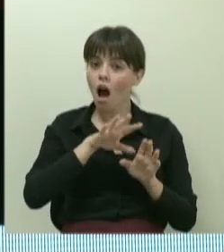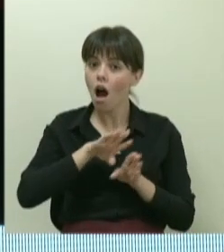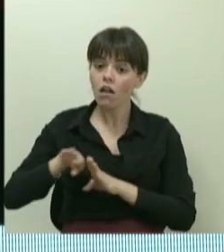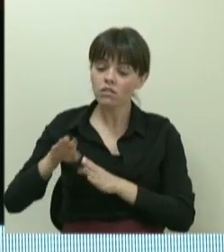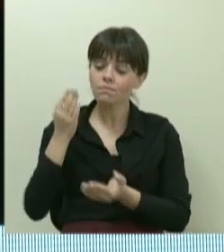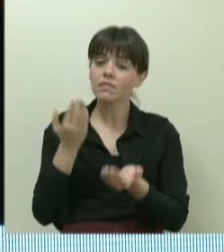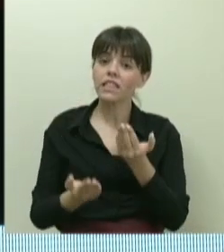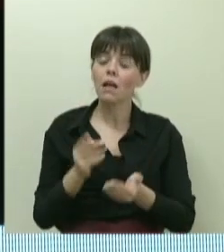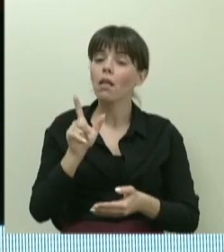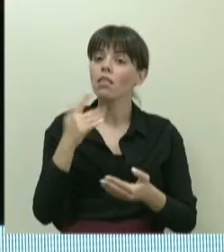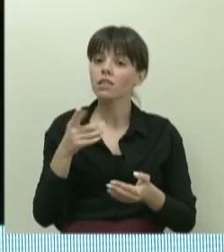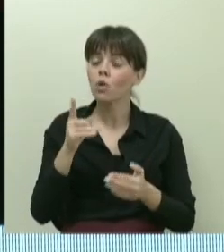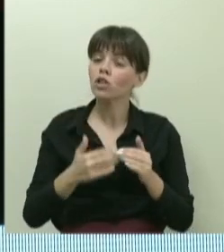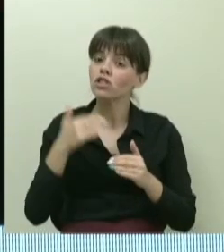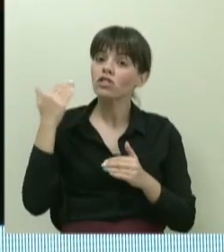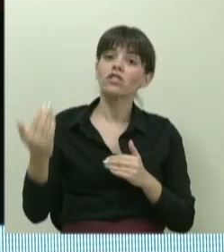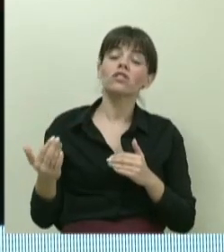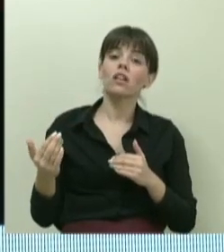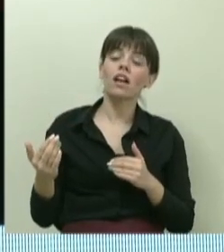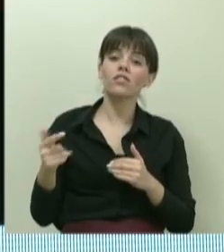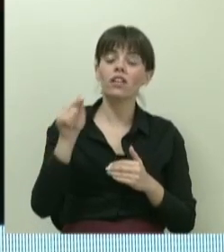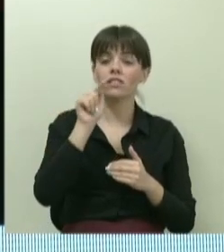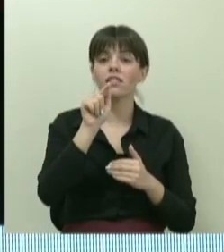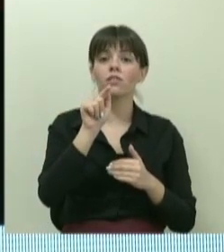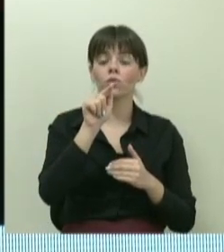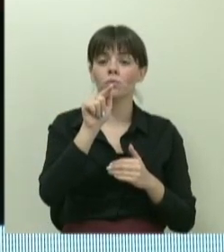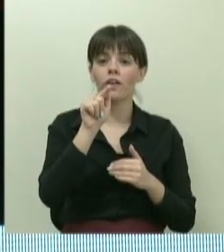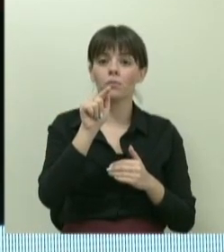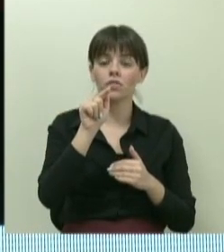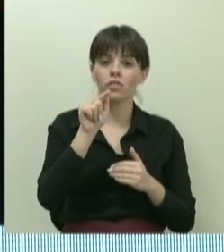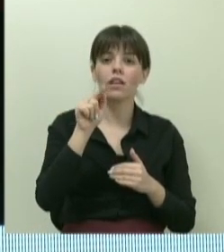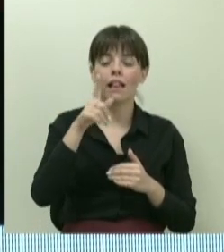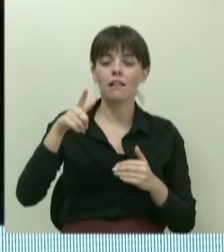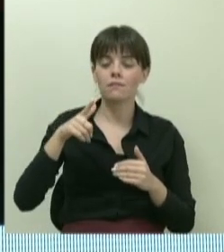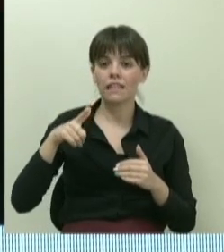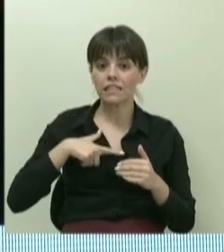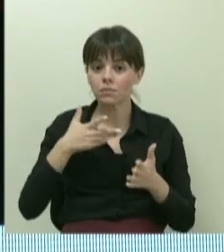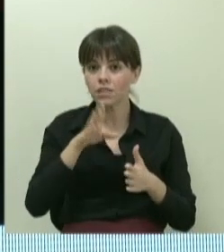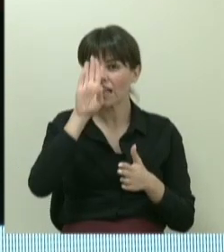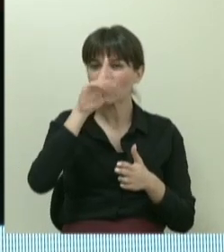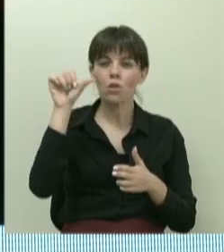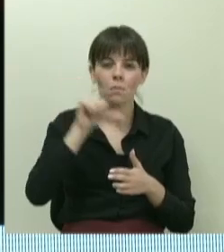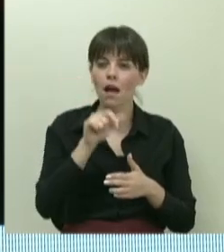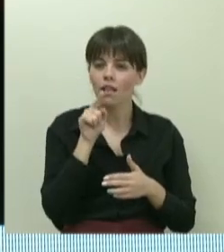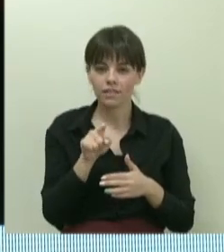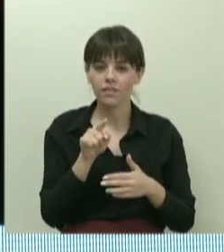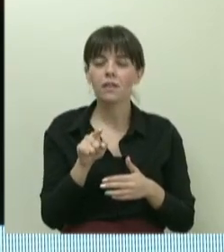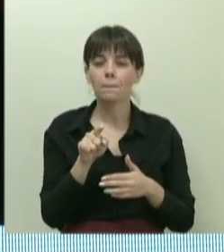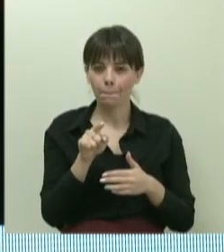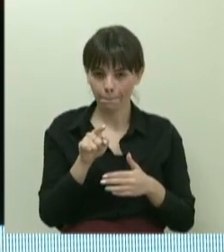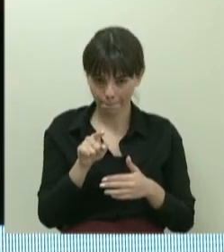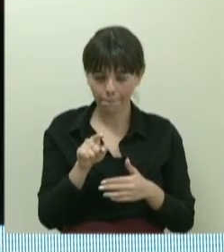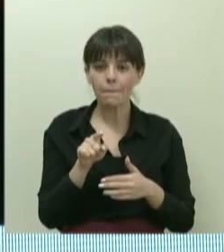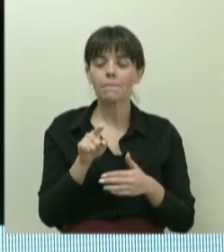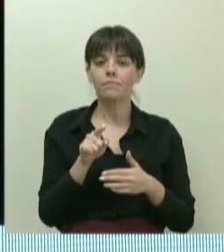lazım. Onun dışında değerlendirdiğimizde buna en yakın olan İzmir. İstanbul maalesef.